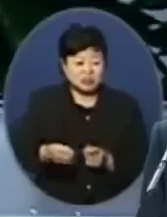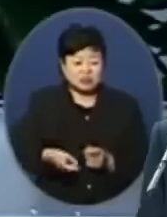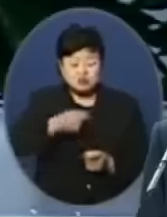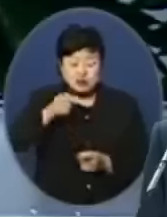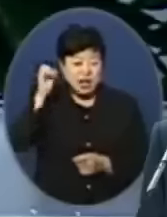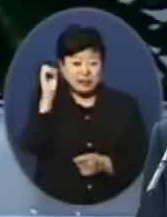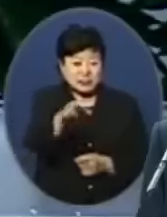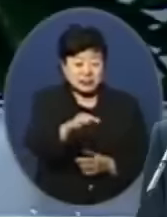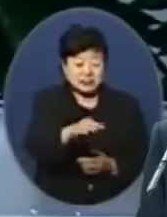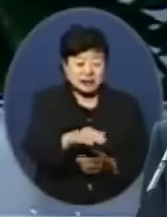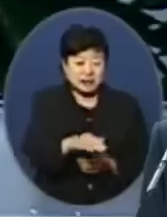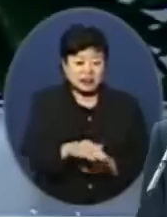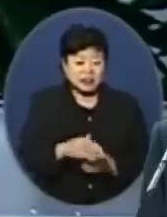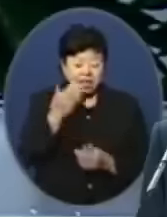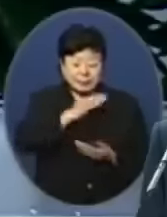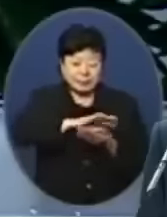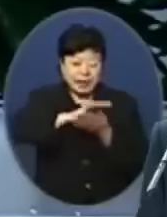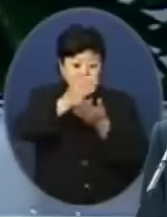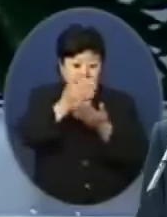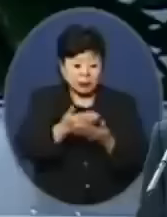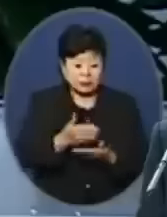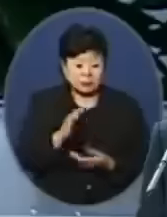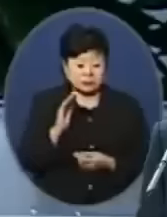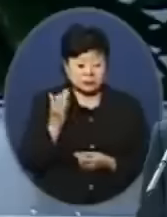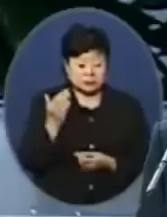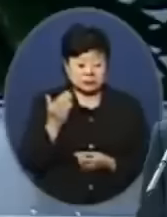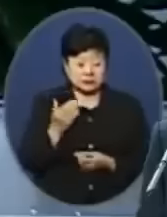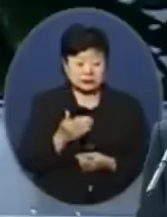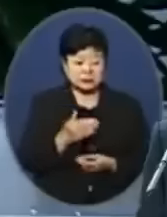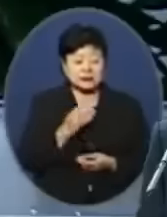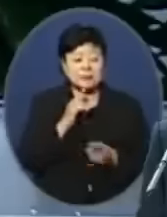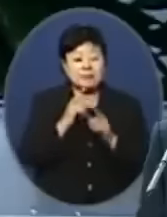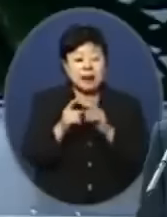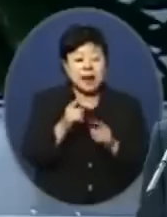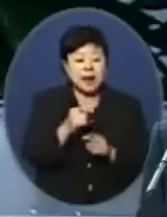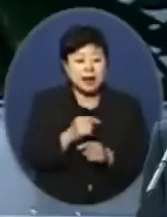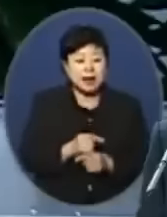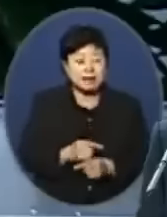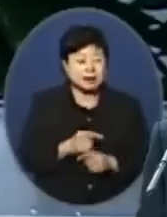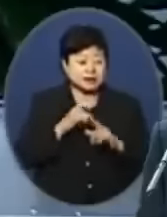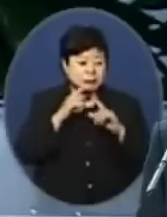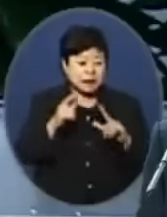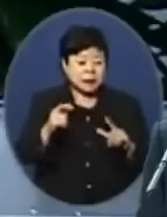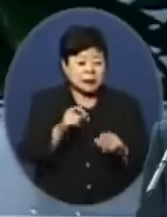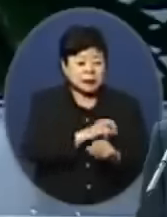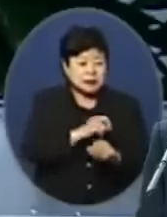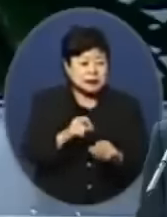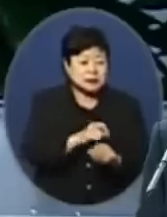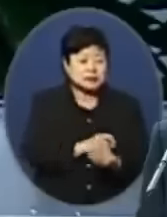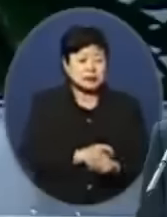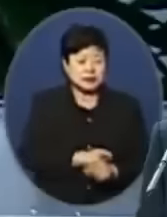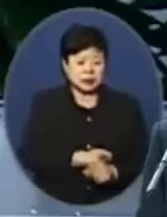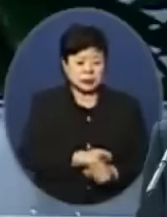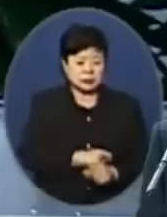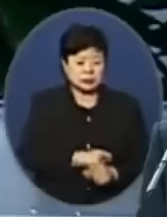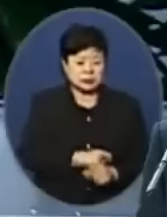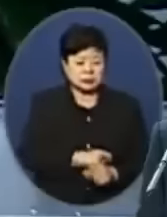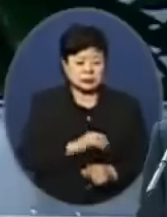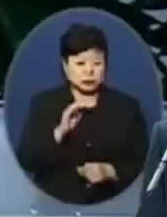물에 던지니까 물이 달아졌습니다. 그 말 한마디가 특별한 믿음을 주신